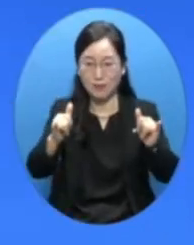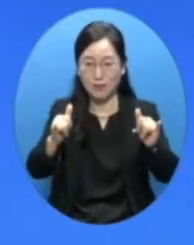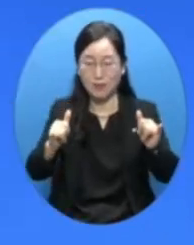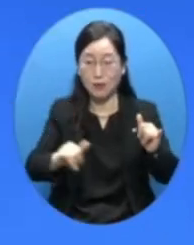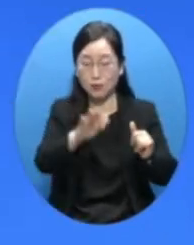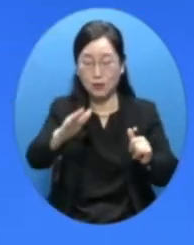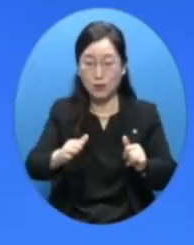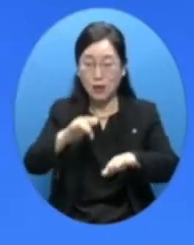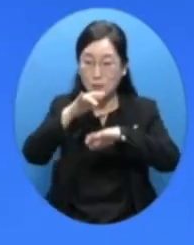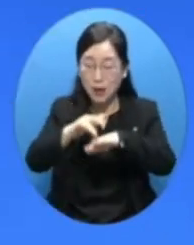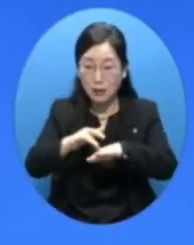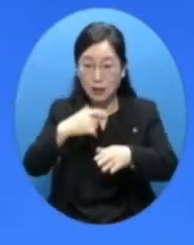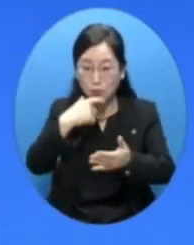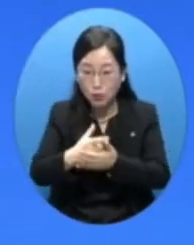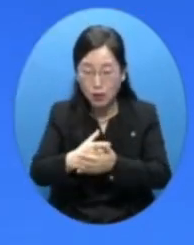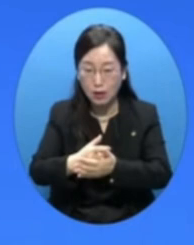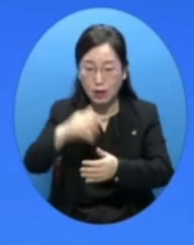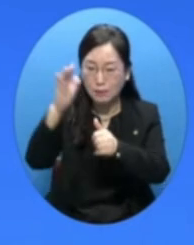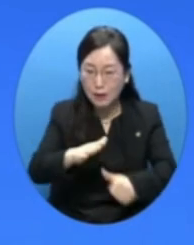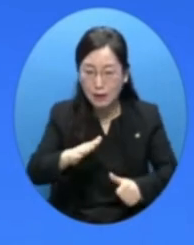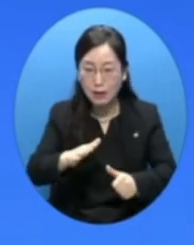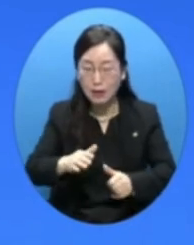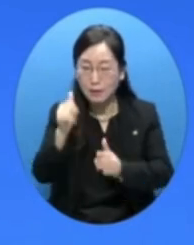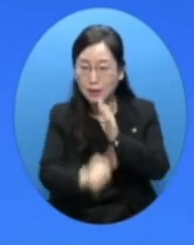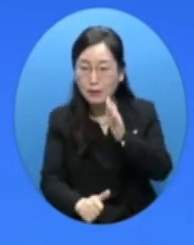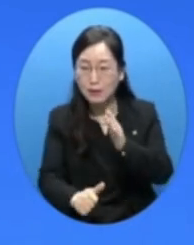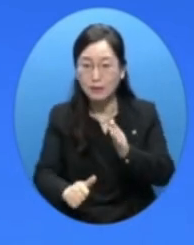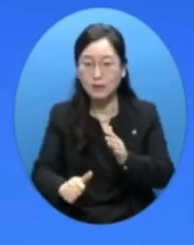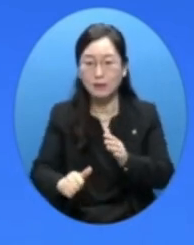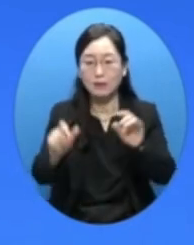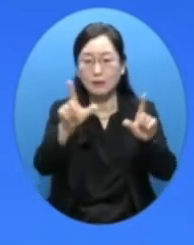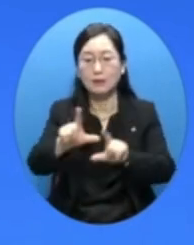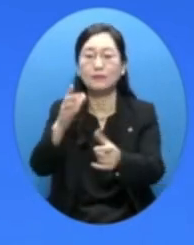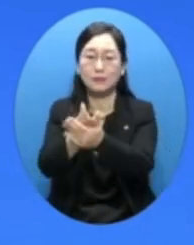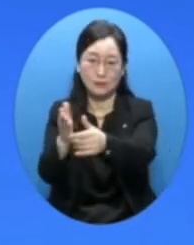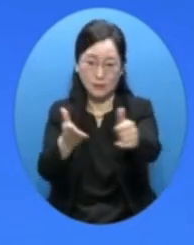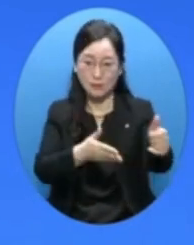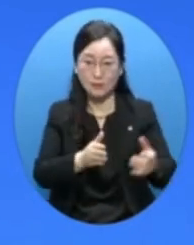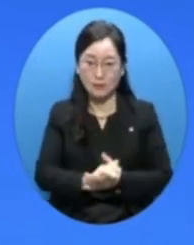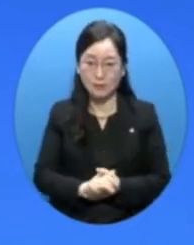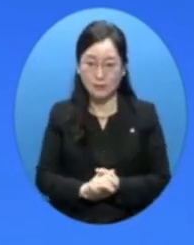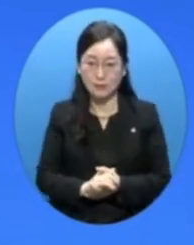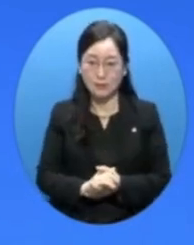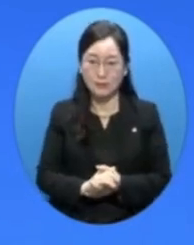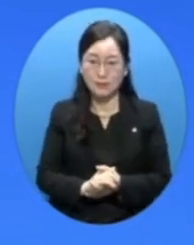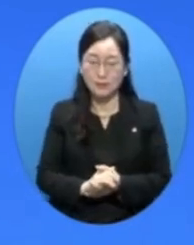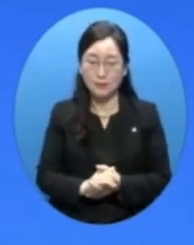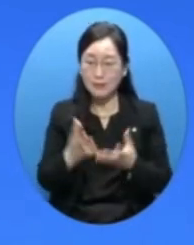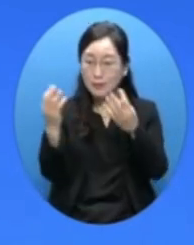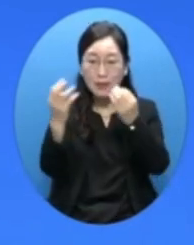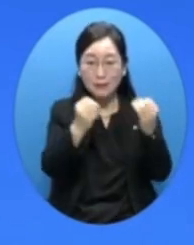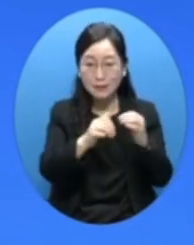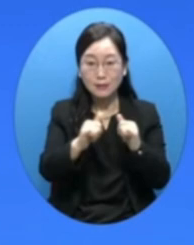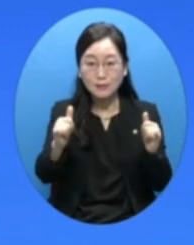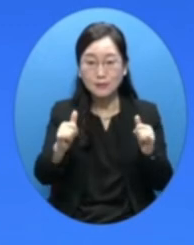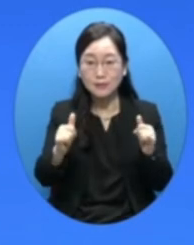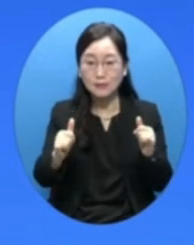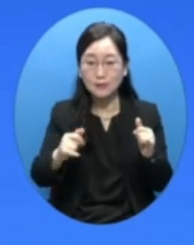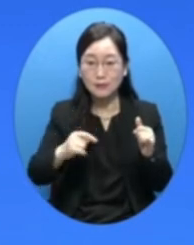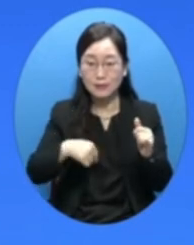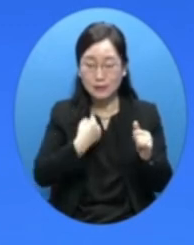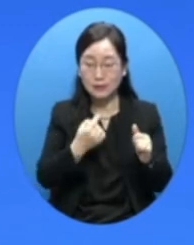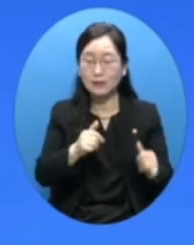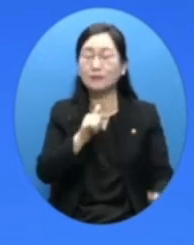마귀에게 속아가지고 인생의 패배자로, 낙오자로 살지 않게 되기를 바랍니다. 많은 사람들이 자기